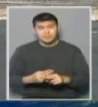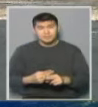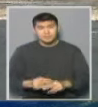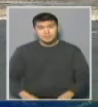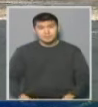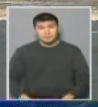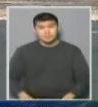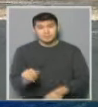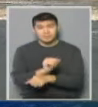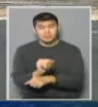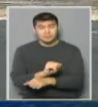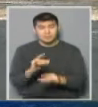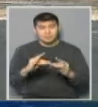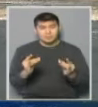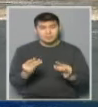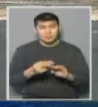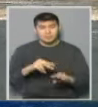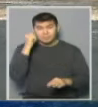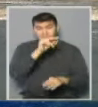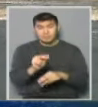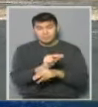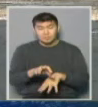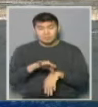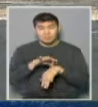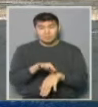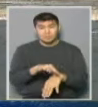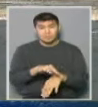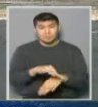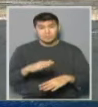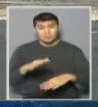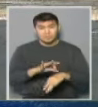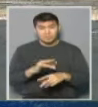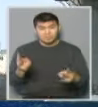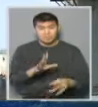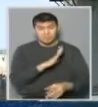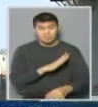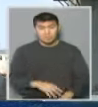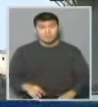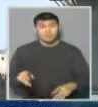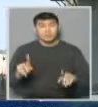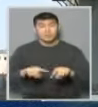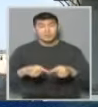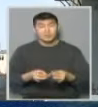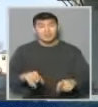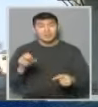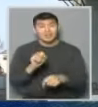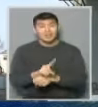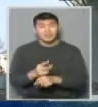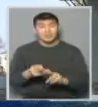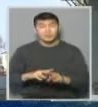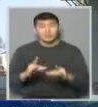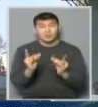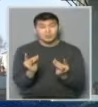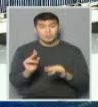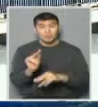тудырғандықтан осы автокөлік көпіріне ағымдық жөндеу жұмыстары жүргізілген болатын. Техникалық тапсырманың негізгі түйіні